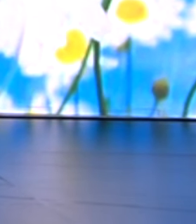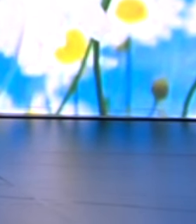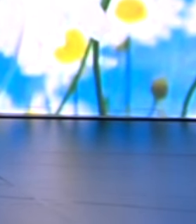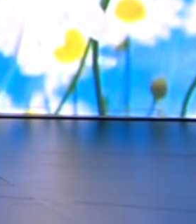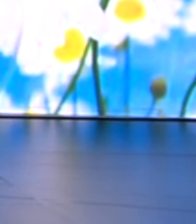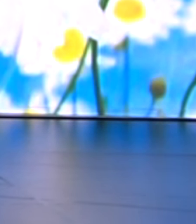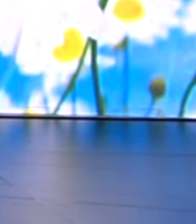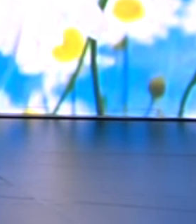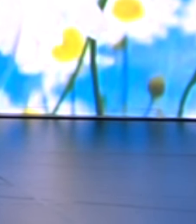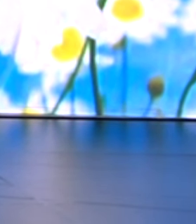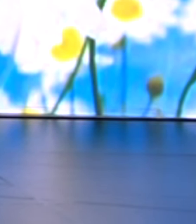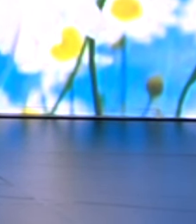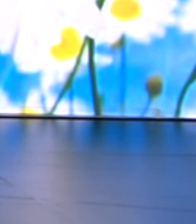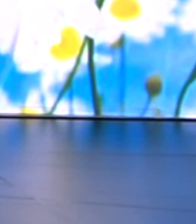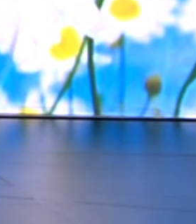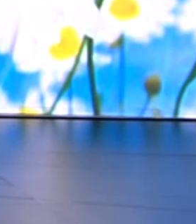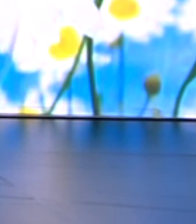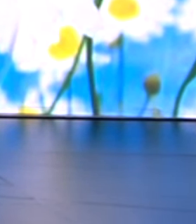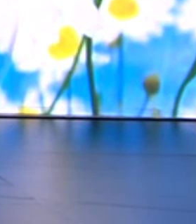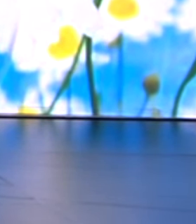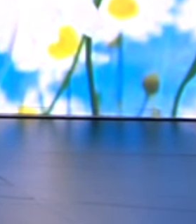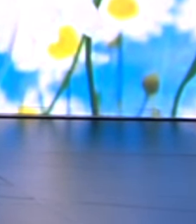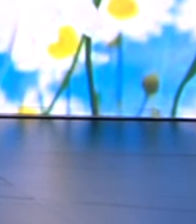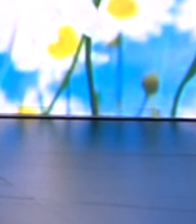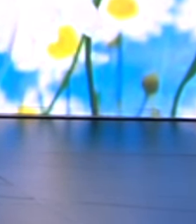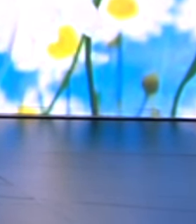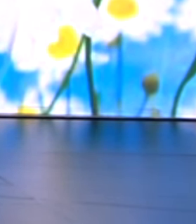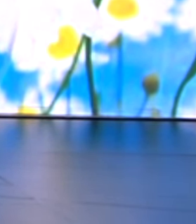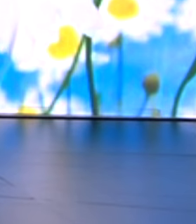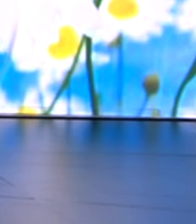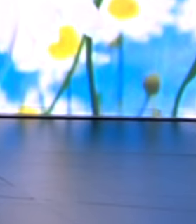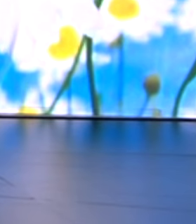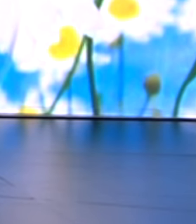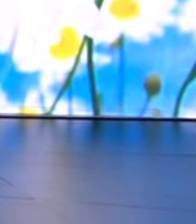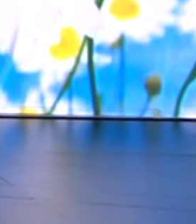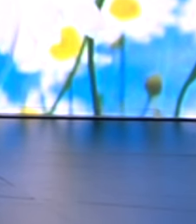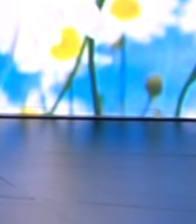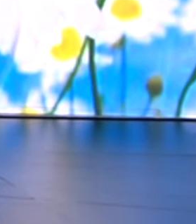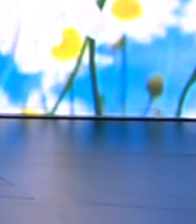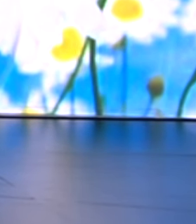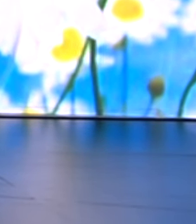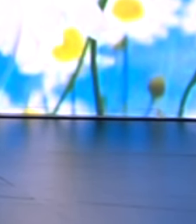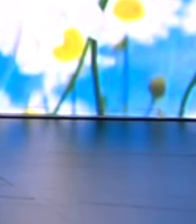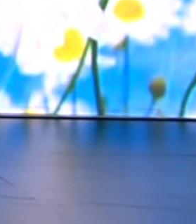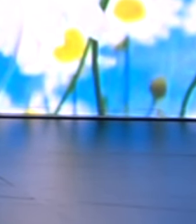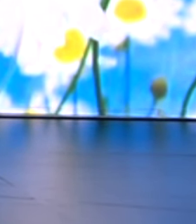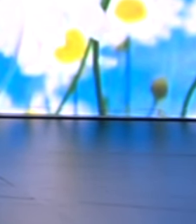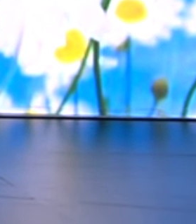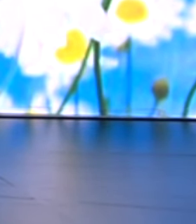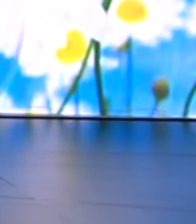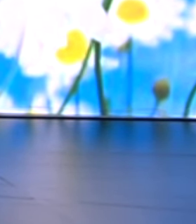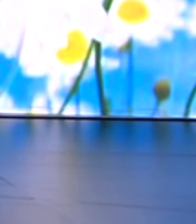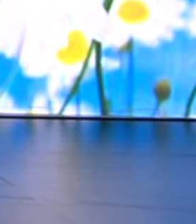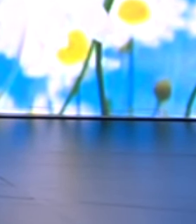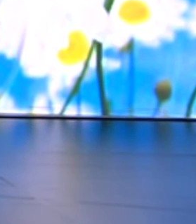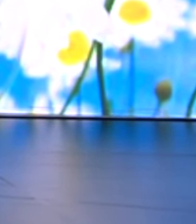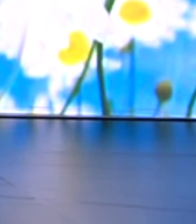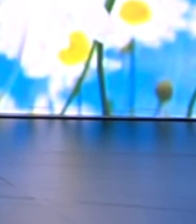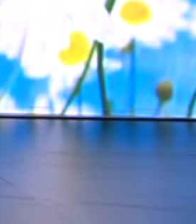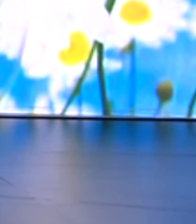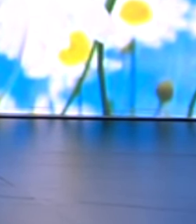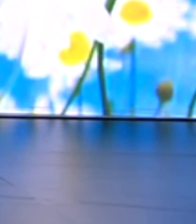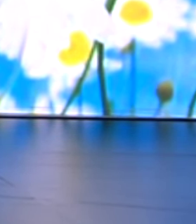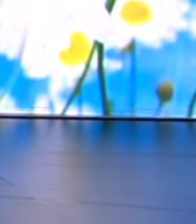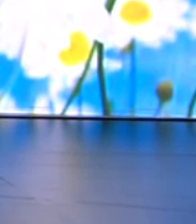бағаны Қызылорда мен Түркістанда күндіз 34-35 градус ыстықты, түнде 25 градус жылыны көрсетсе. Таразда түнде 22,